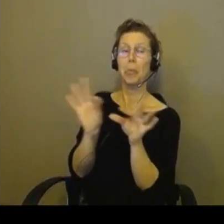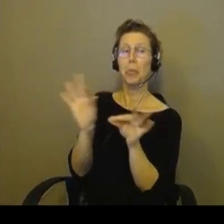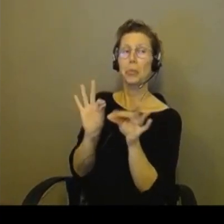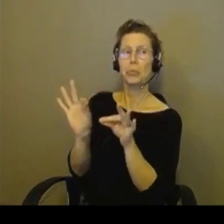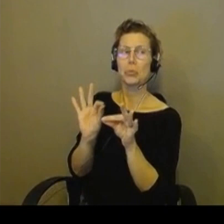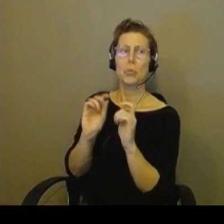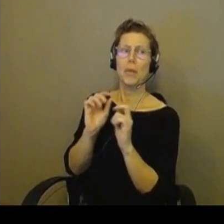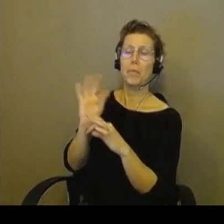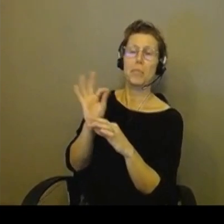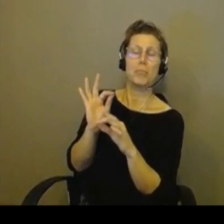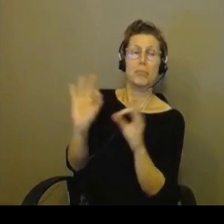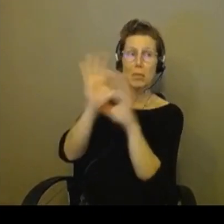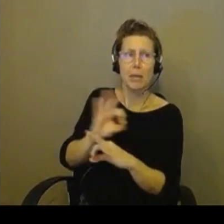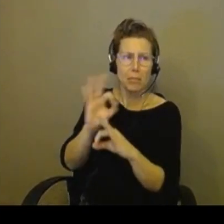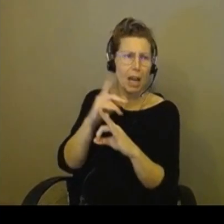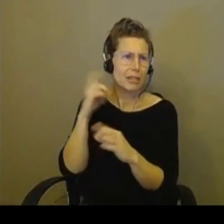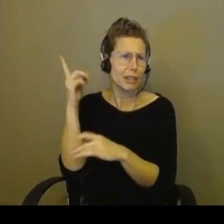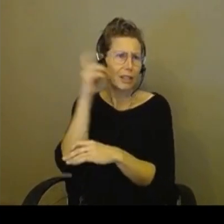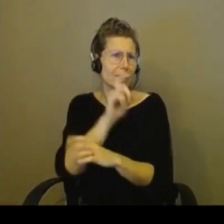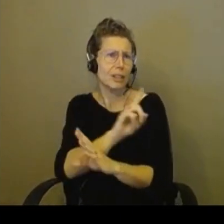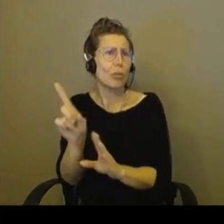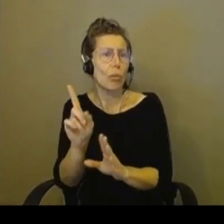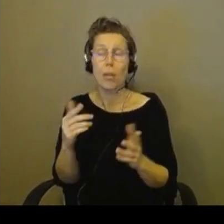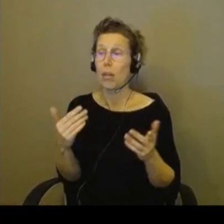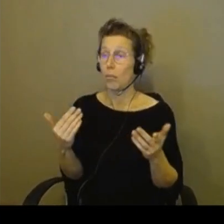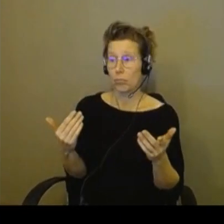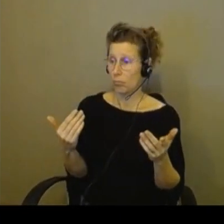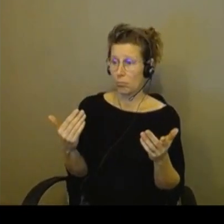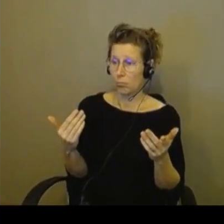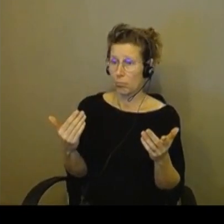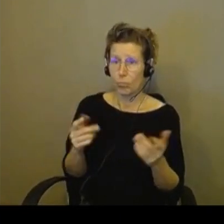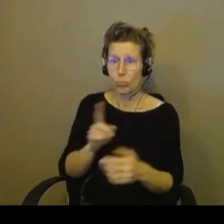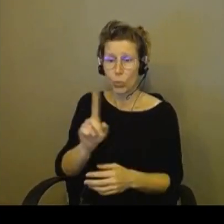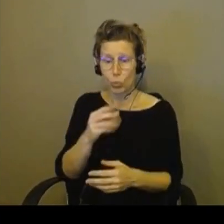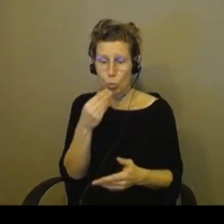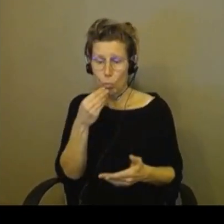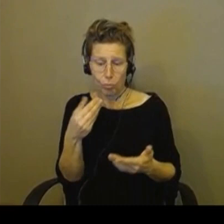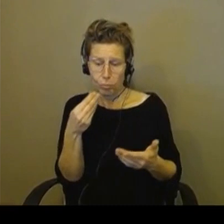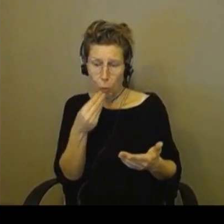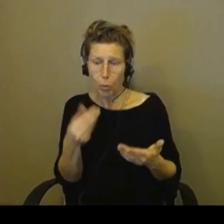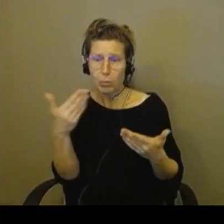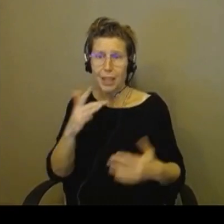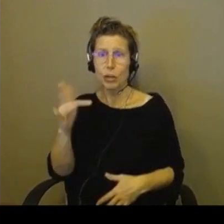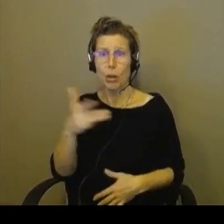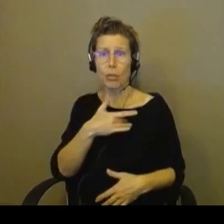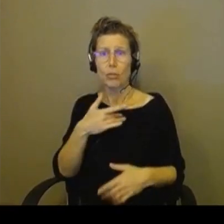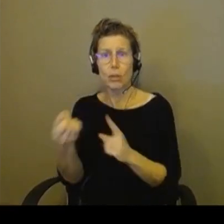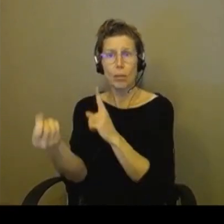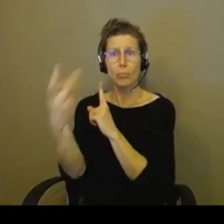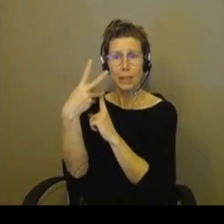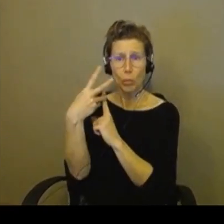Voyageurs. Non, c'est vraiment au cœur de nos missions, c'est au cœur de nos enjeux que